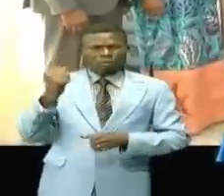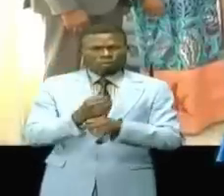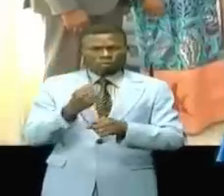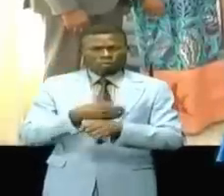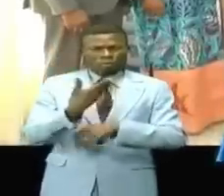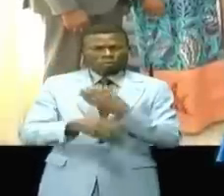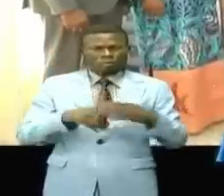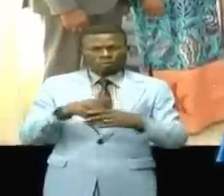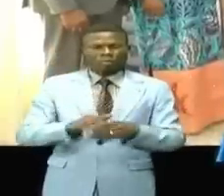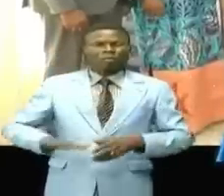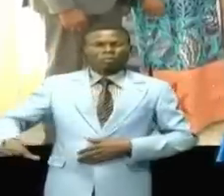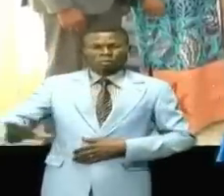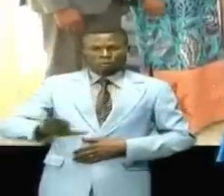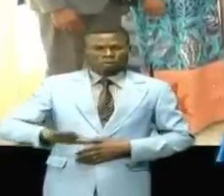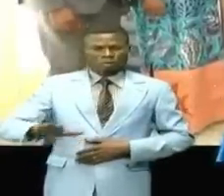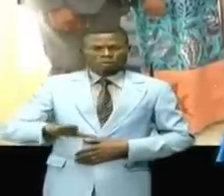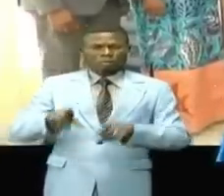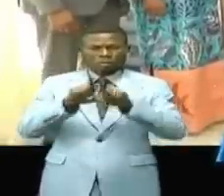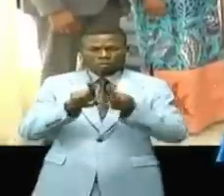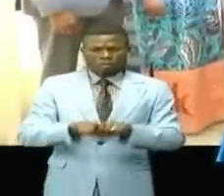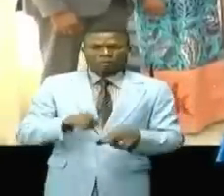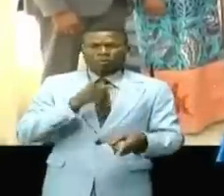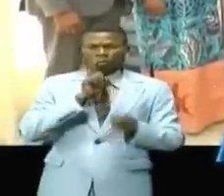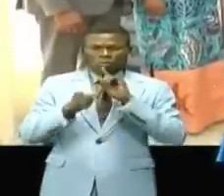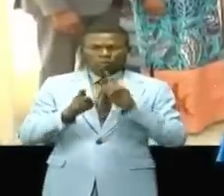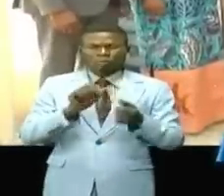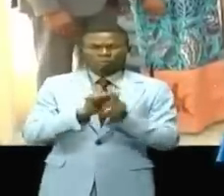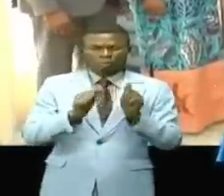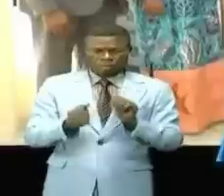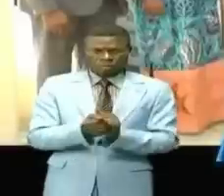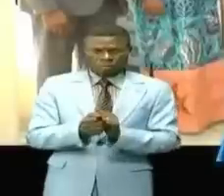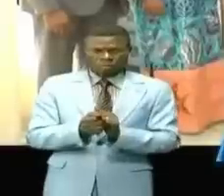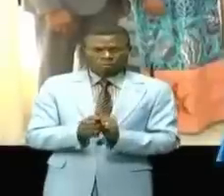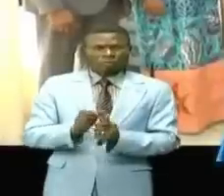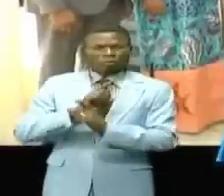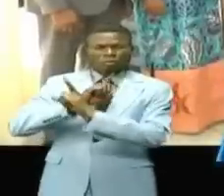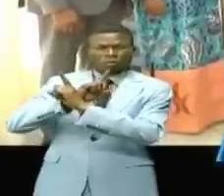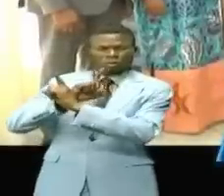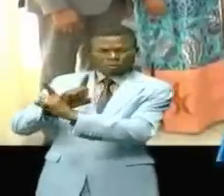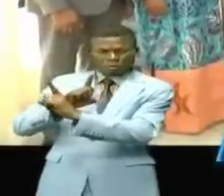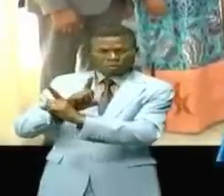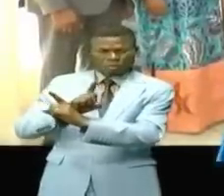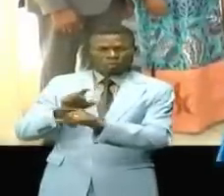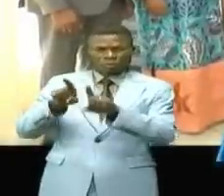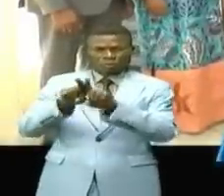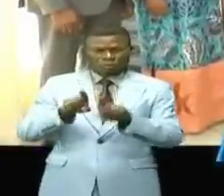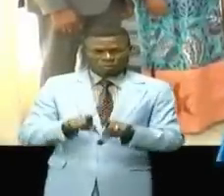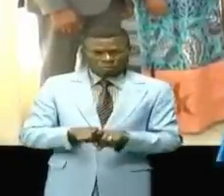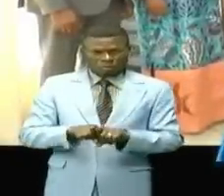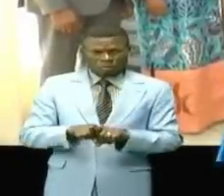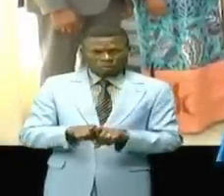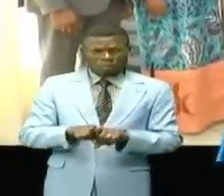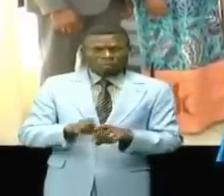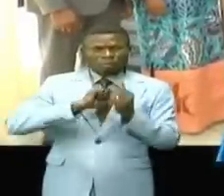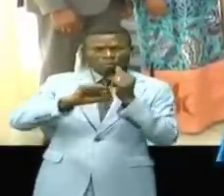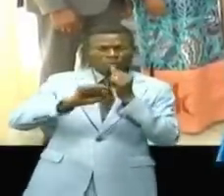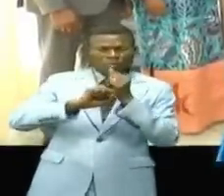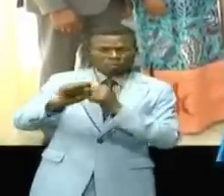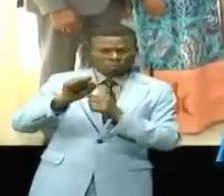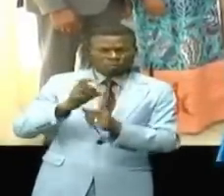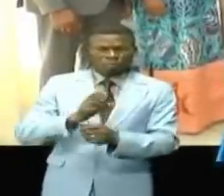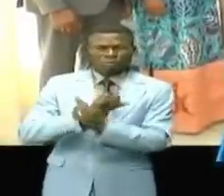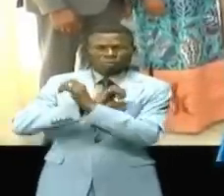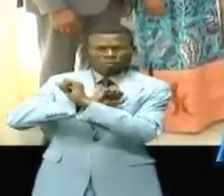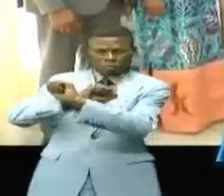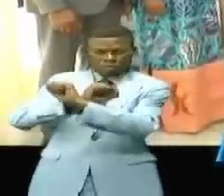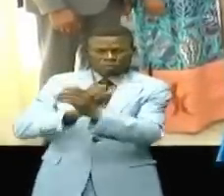pays et échanger aussi sur la question de protection, promotion et protection des droits de